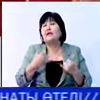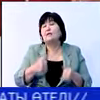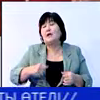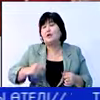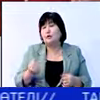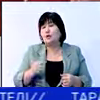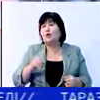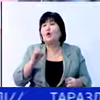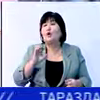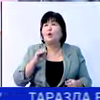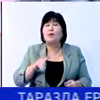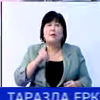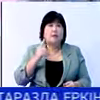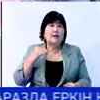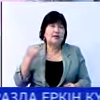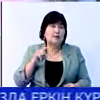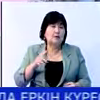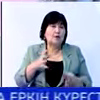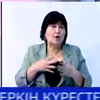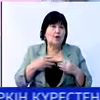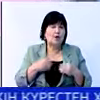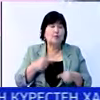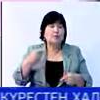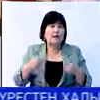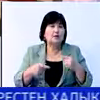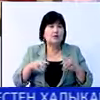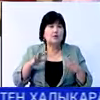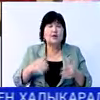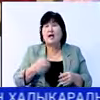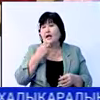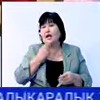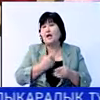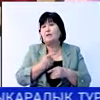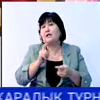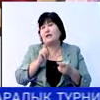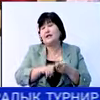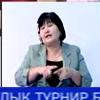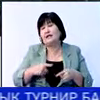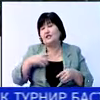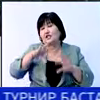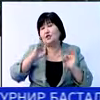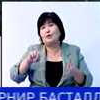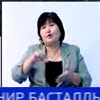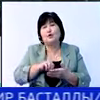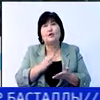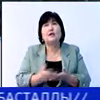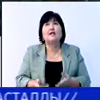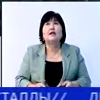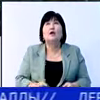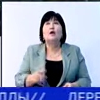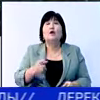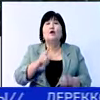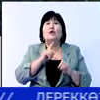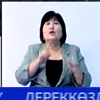жолдасы Роберт. Бір қызығы, мұнда отбасындағы шиеленісті оқиға комедия жанры арқылы шебер суреттелген. Ерекше өзі комедия